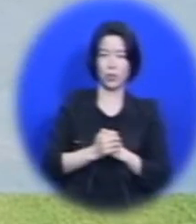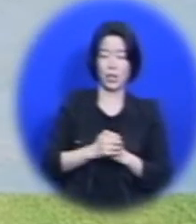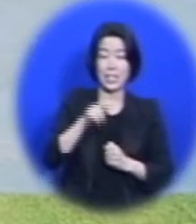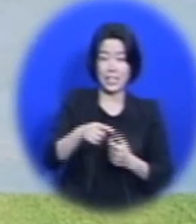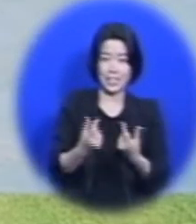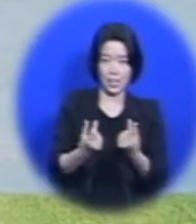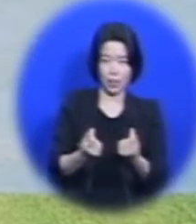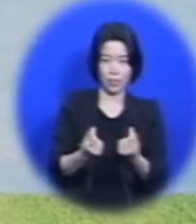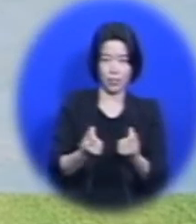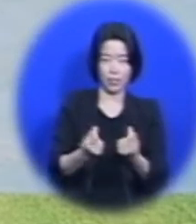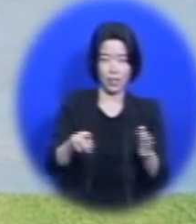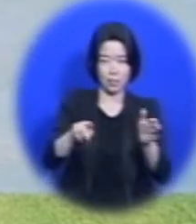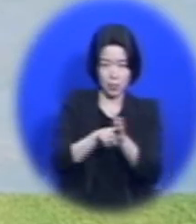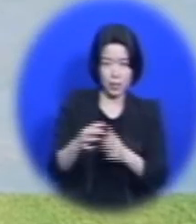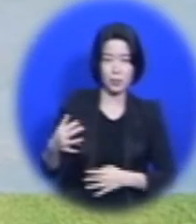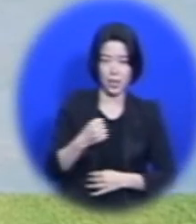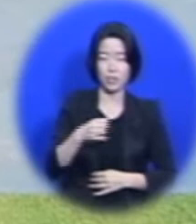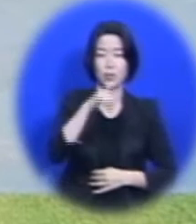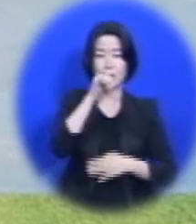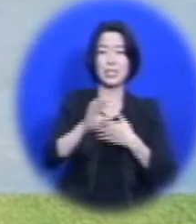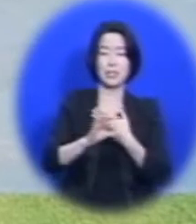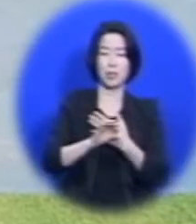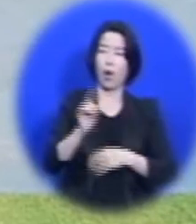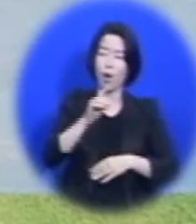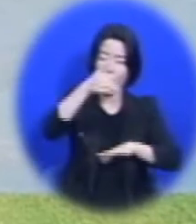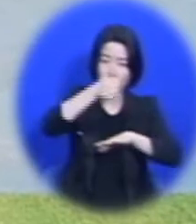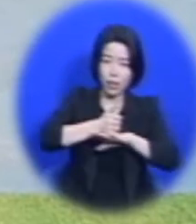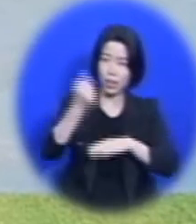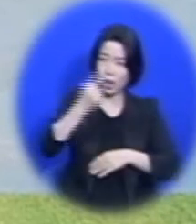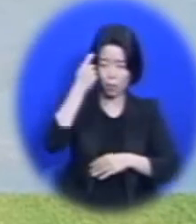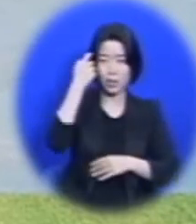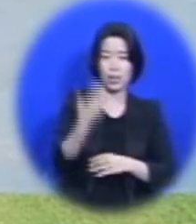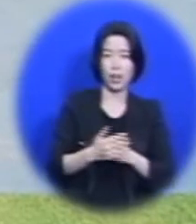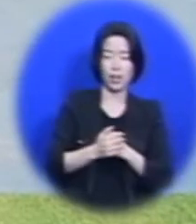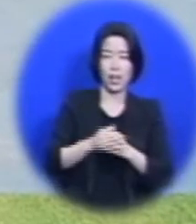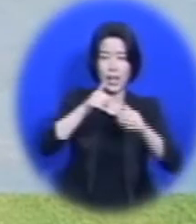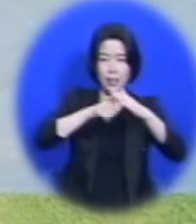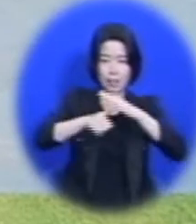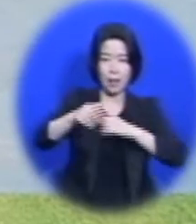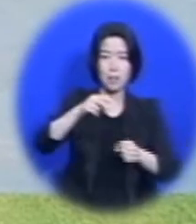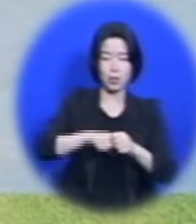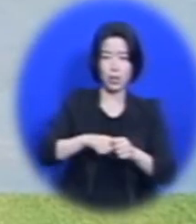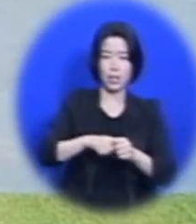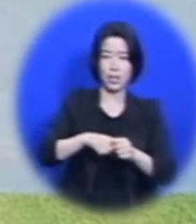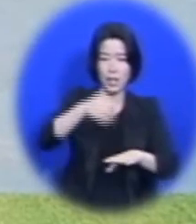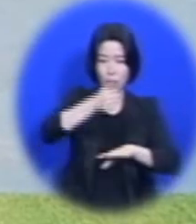이런 믿음을 가지고 있으면 어떤 결과가 오는가? 대표적인